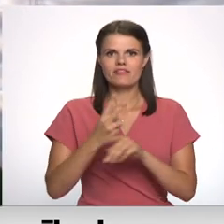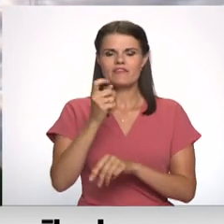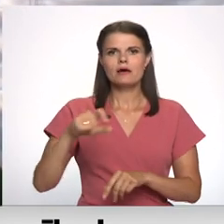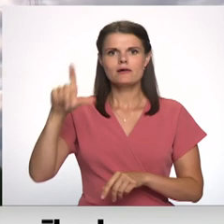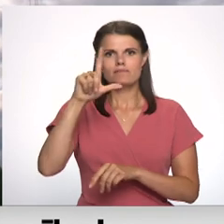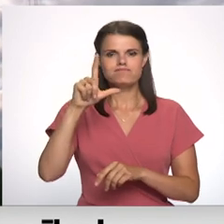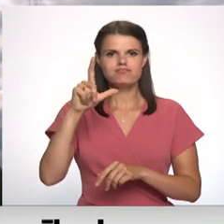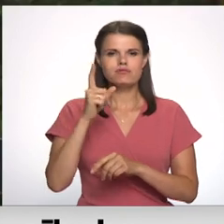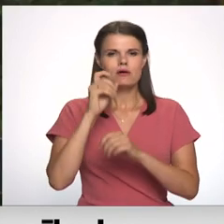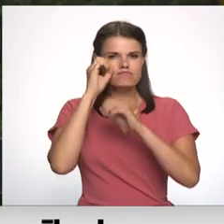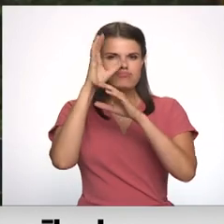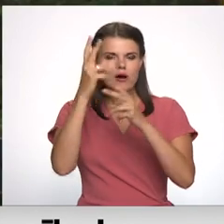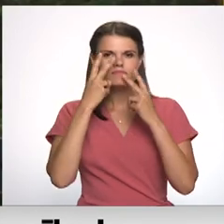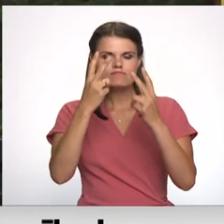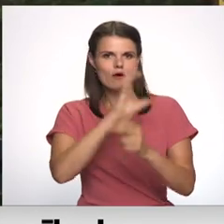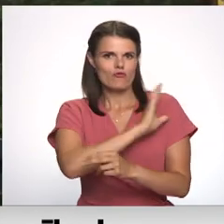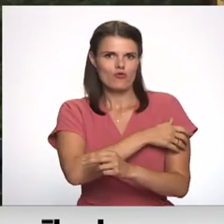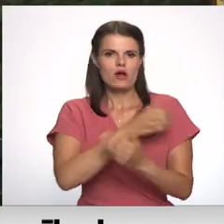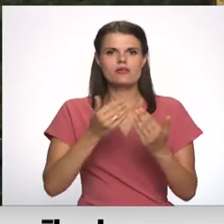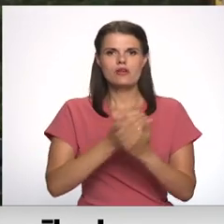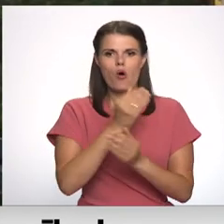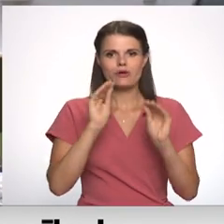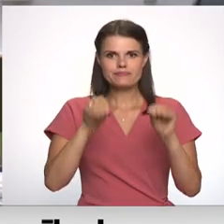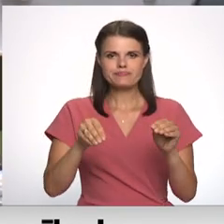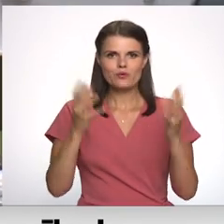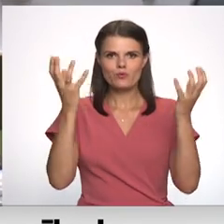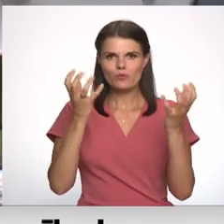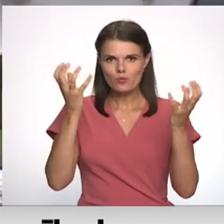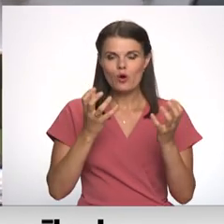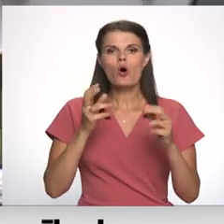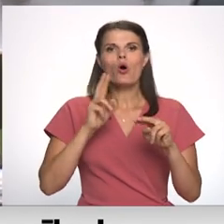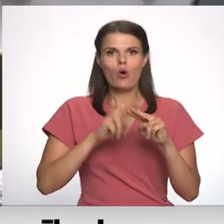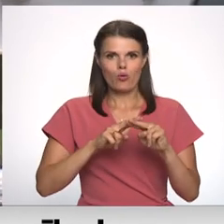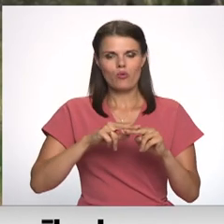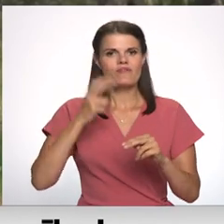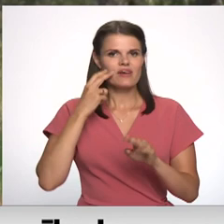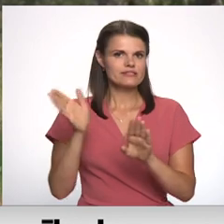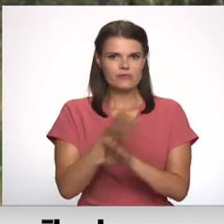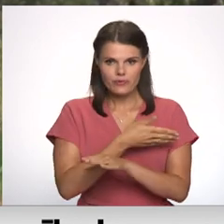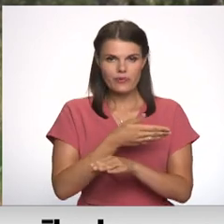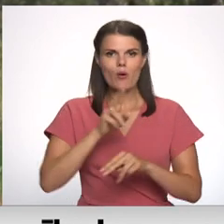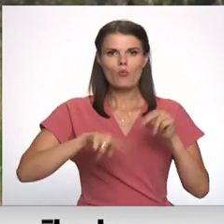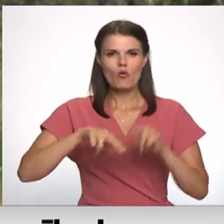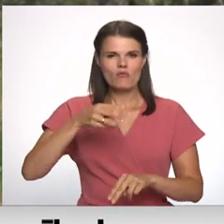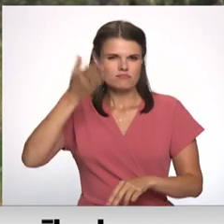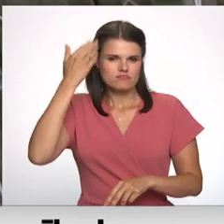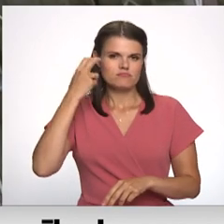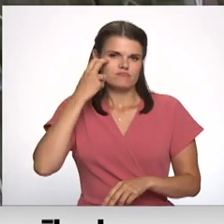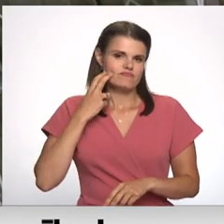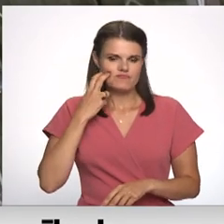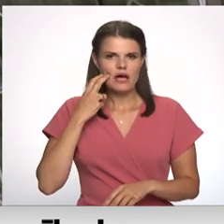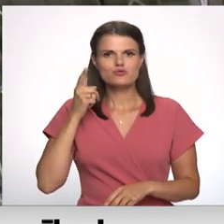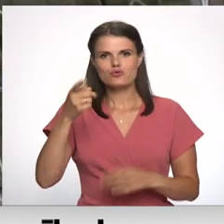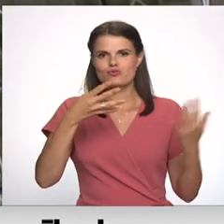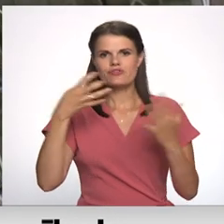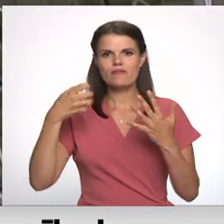palielināsies radioteleskopa jauda pēc jaunās uztveršanas kabīnes uzstādīšanas, kas nomainīja līdzšinējo, būvēt pagājušā gadsimta 60.